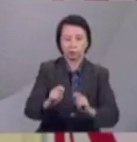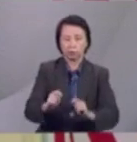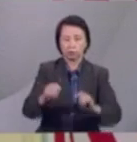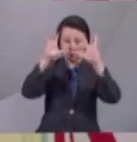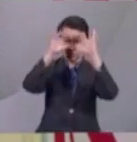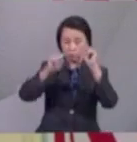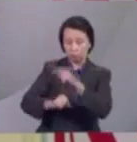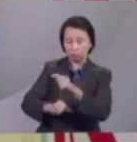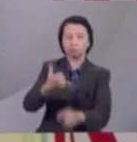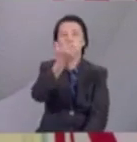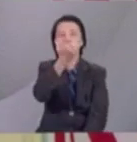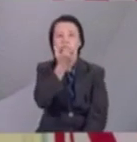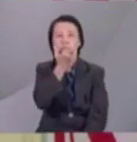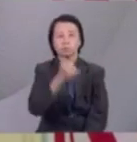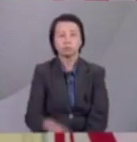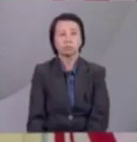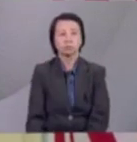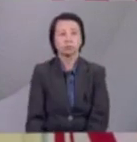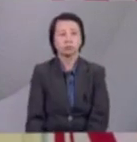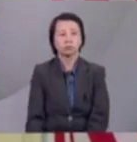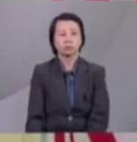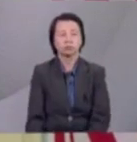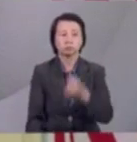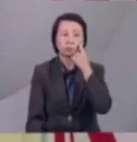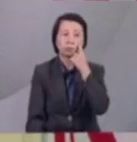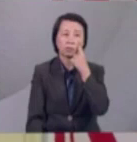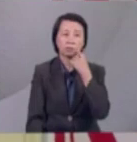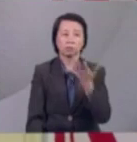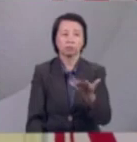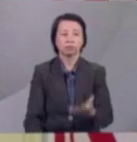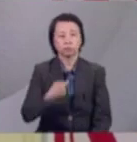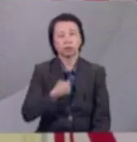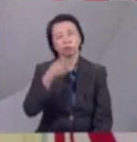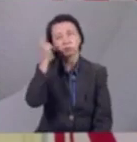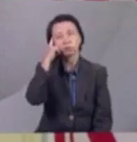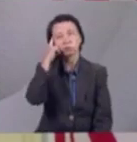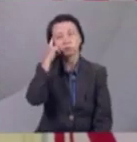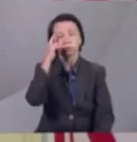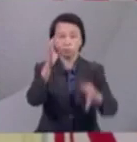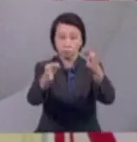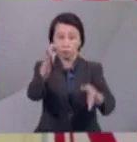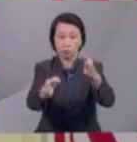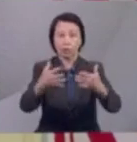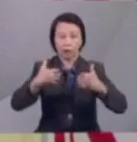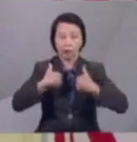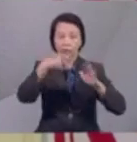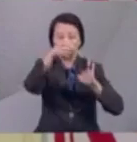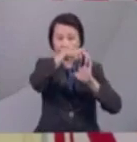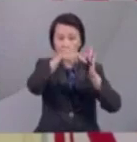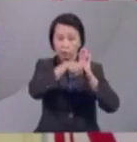tersebut adalah salah. Jadi tindakan kepada majikan tersebut? Saya kira kalau ada